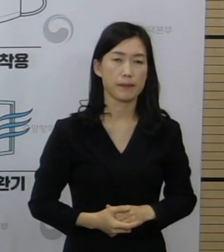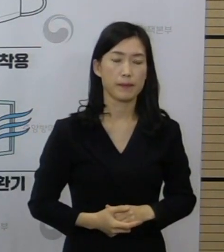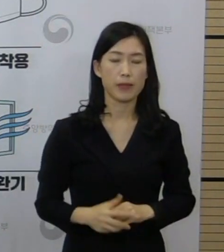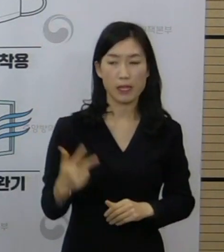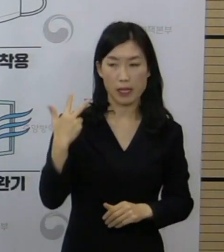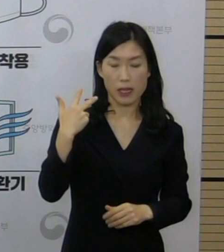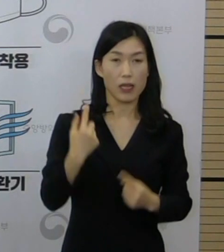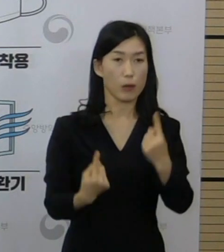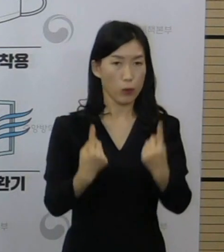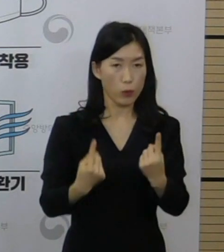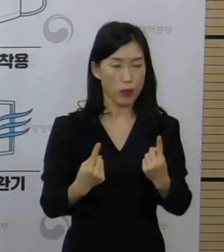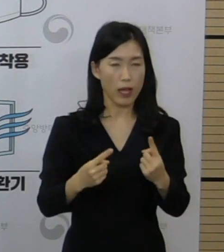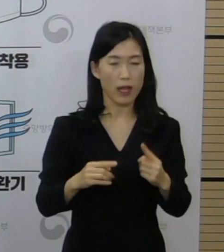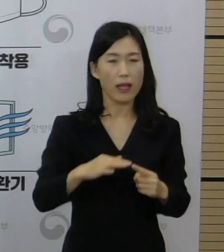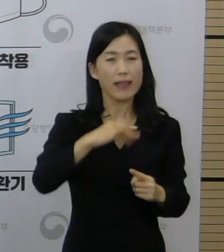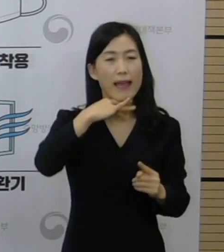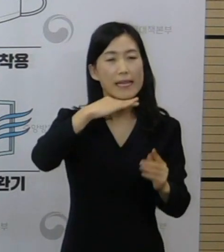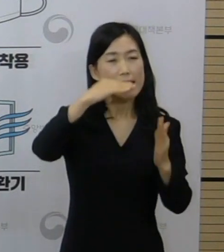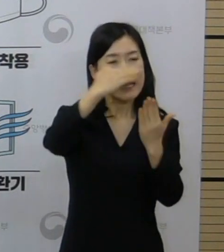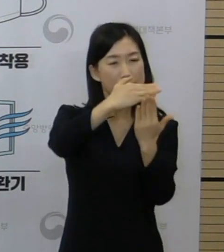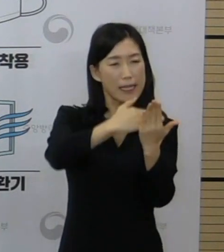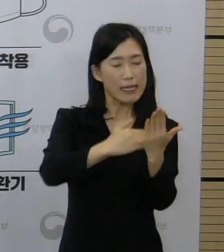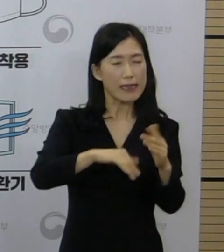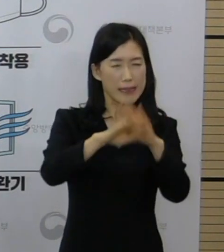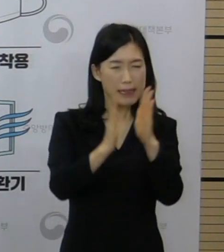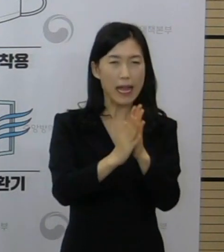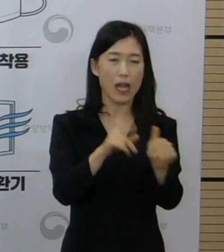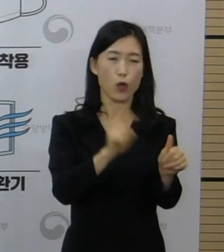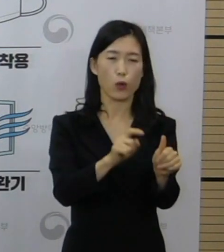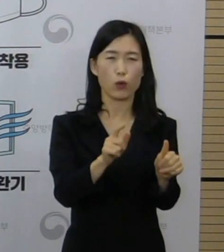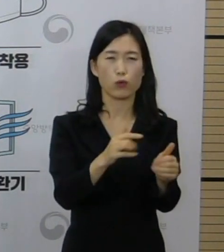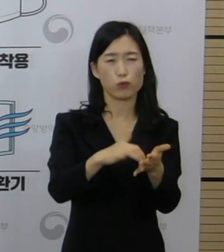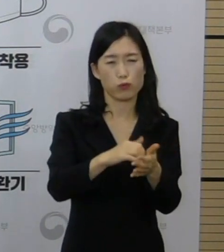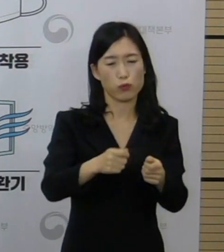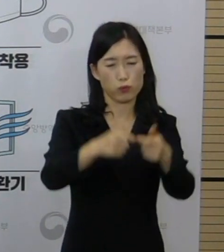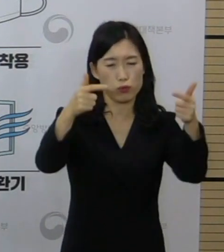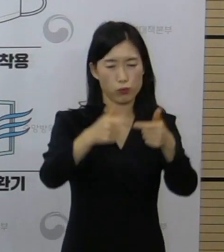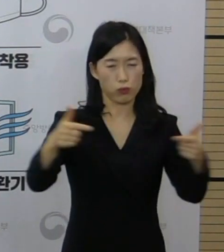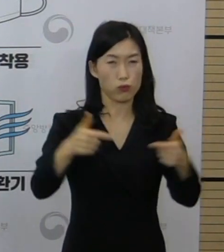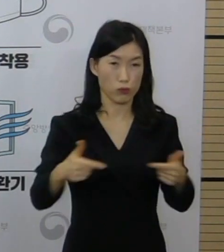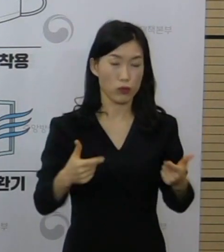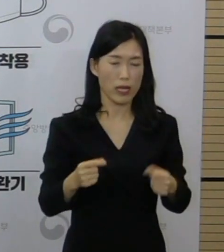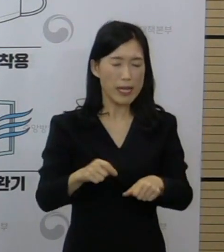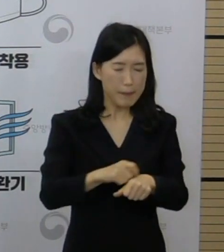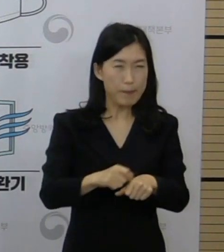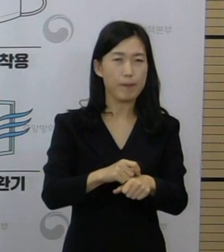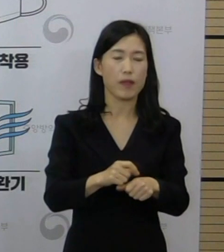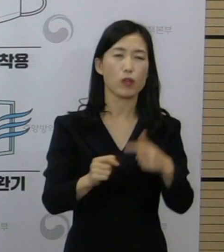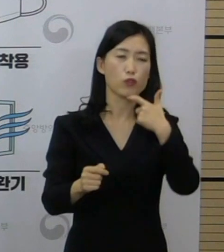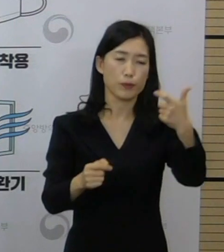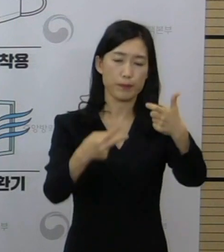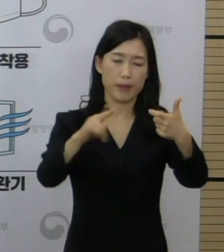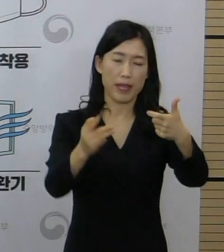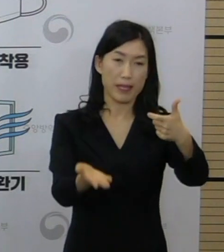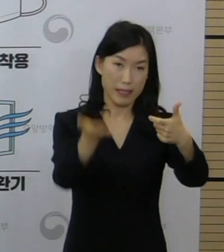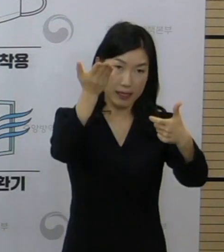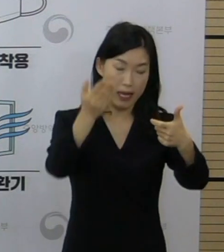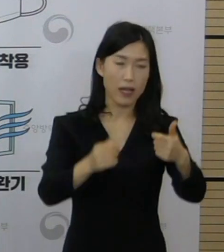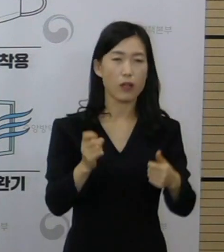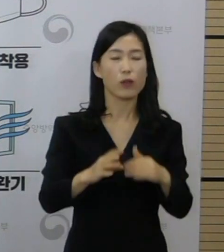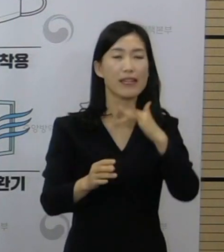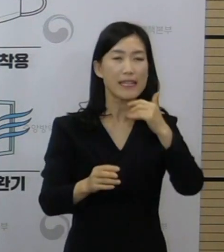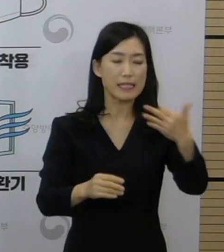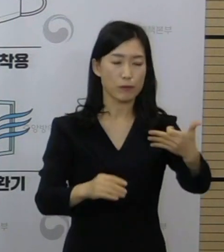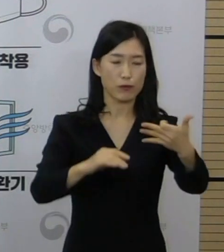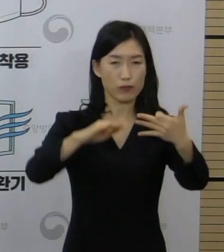전주 대비해서 모든 연령군에서 일평균 발생률이 증가하였고, 특히 60대 이상 연령군과 19세